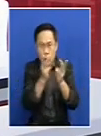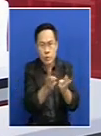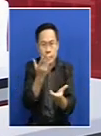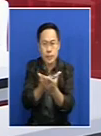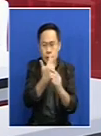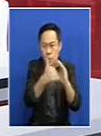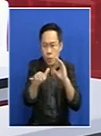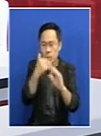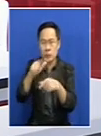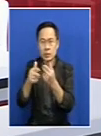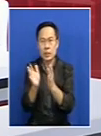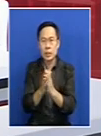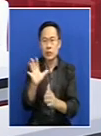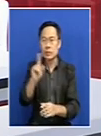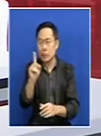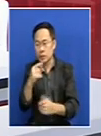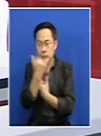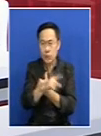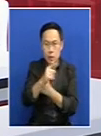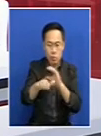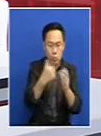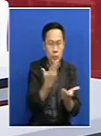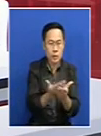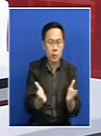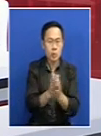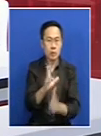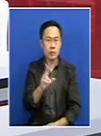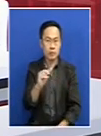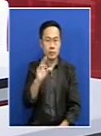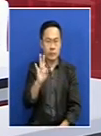างการเงินด้วยนะคะมีการโอนเงินมาจากต่างประเทศรวมๆกันถึง37ล้านบาท